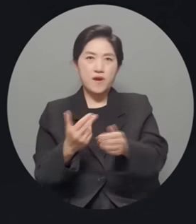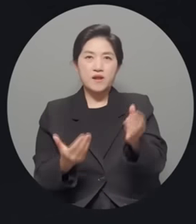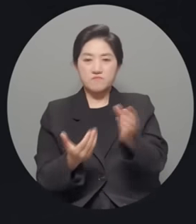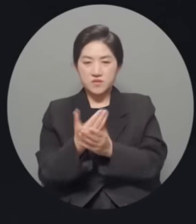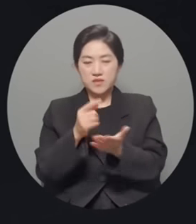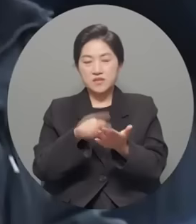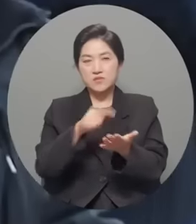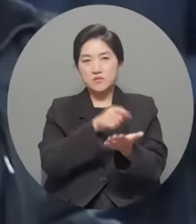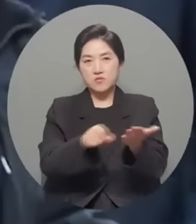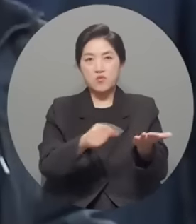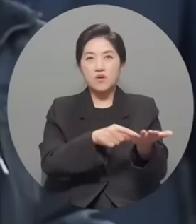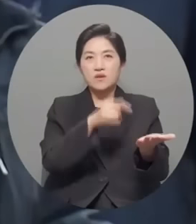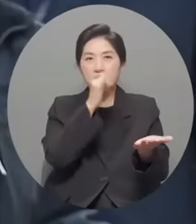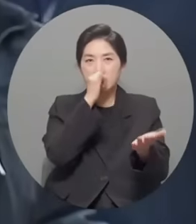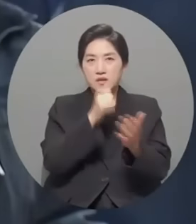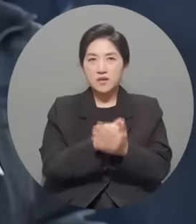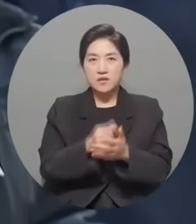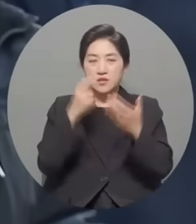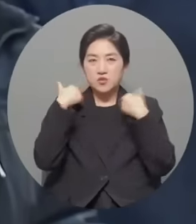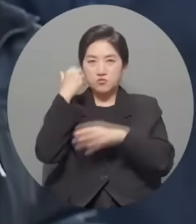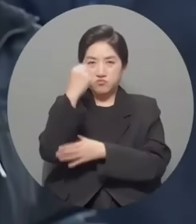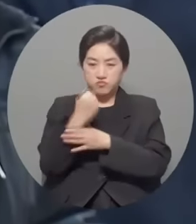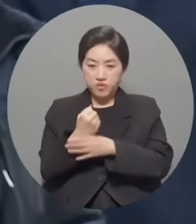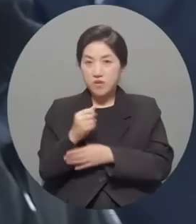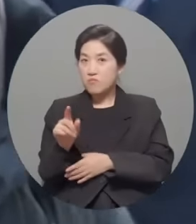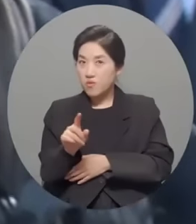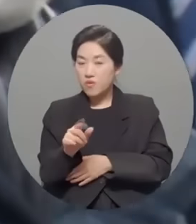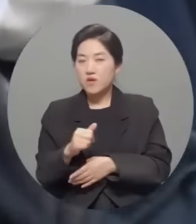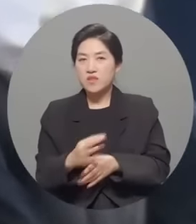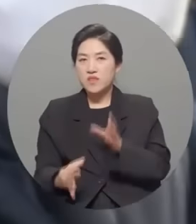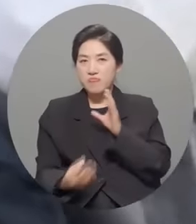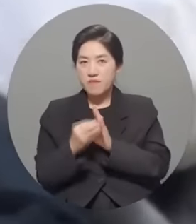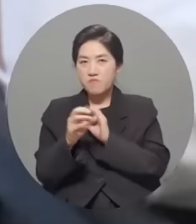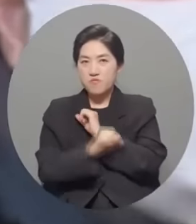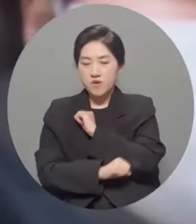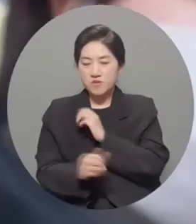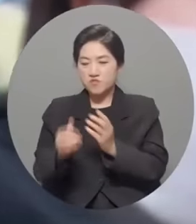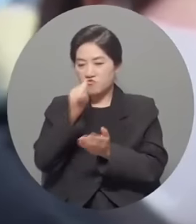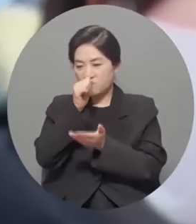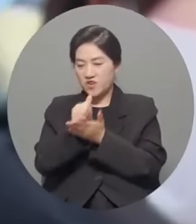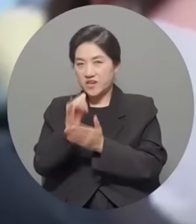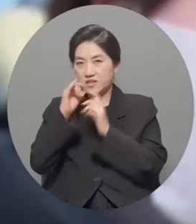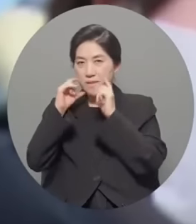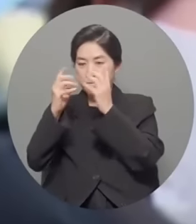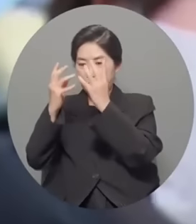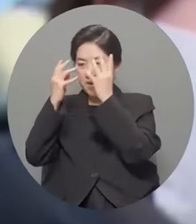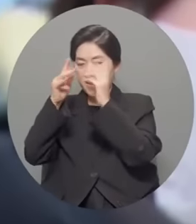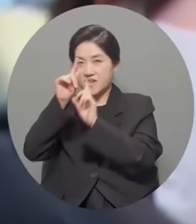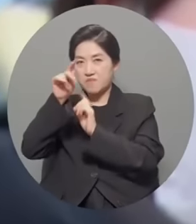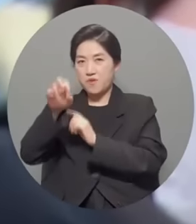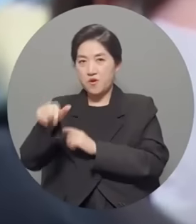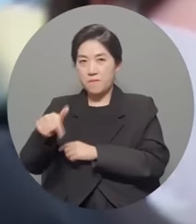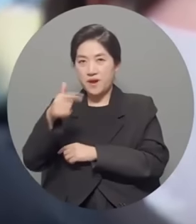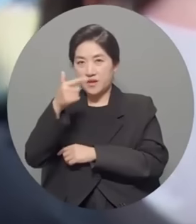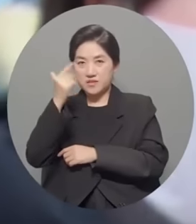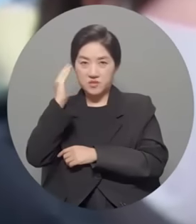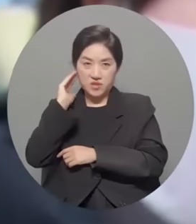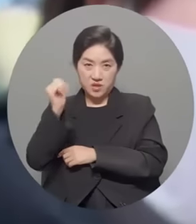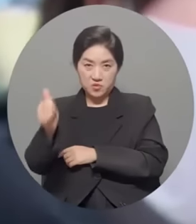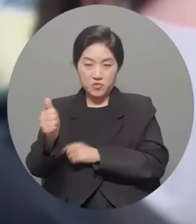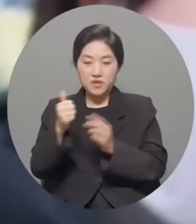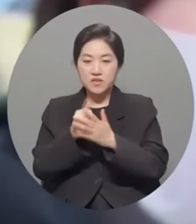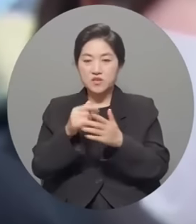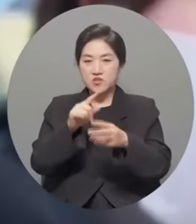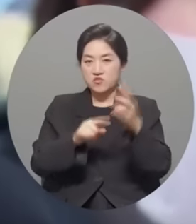적었습니다. 정부 부패 항목에선 뇌물과 횡령으로 유죄를 선고받고 복역 중인 이명박 전 대통령을